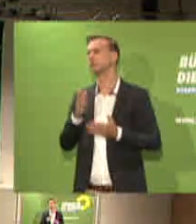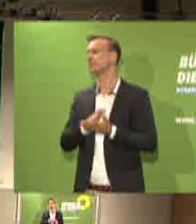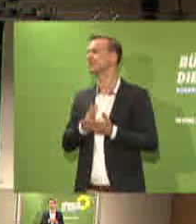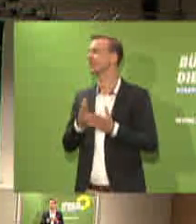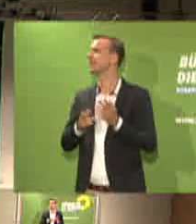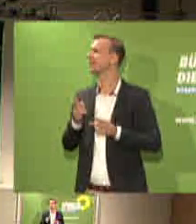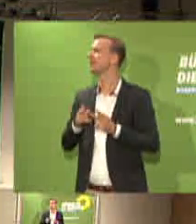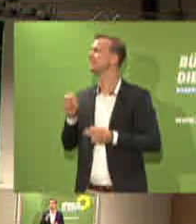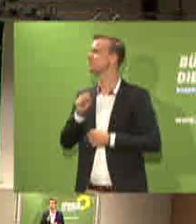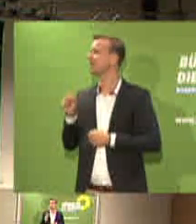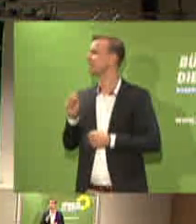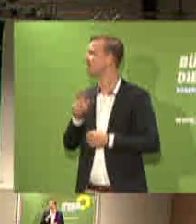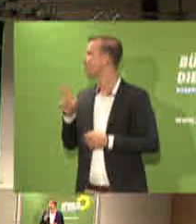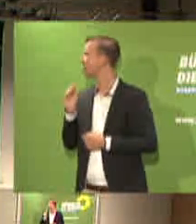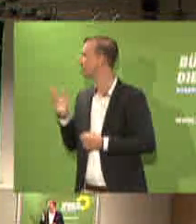deine Vorstellung bitte.